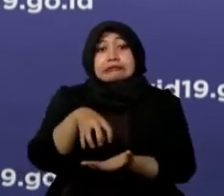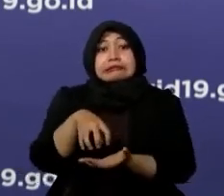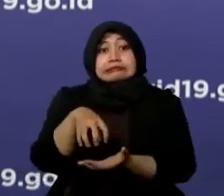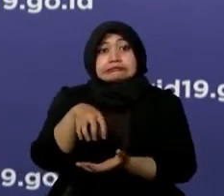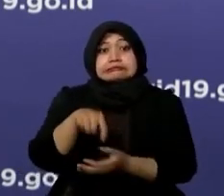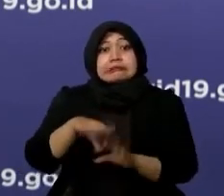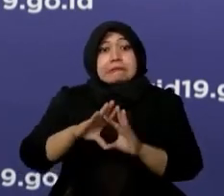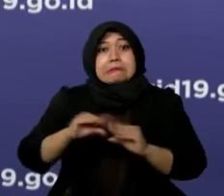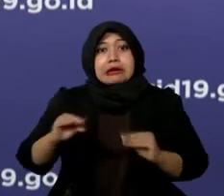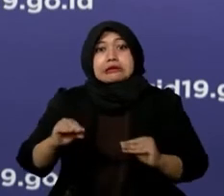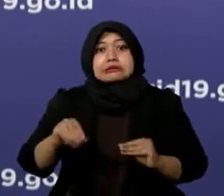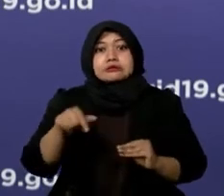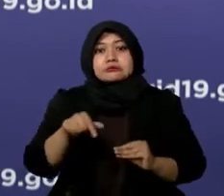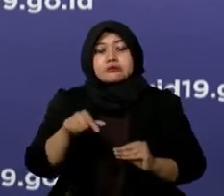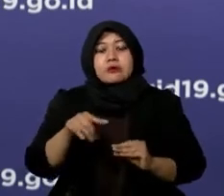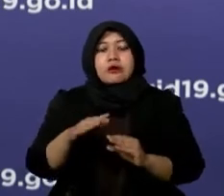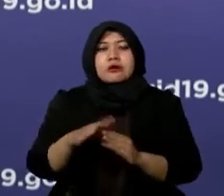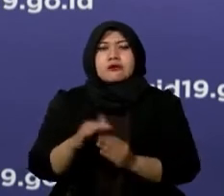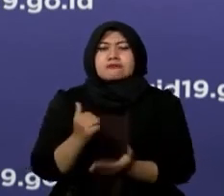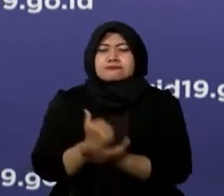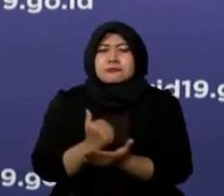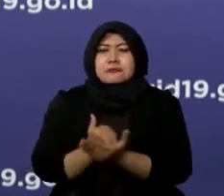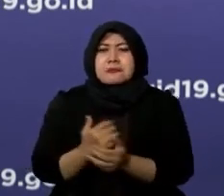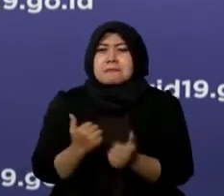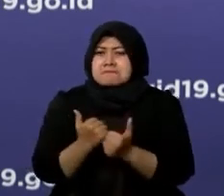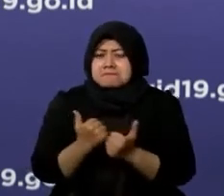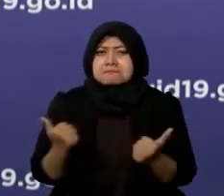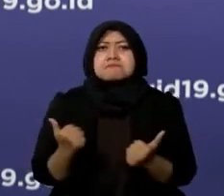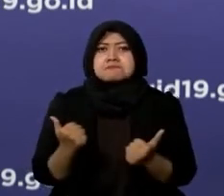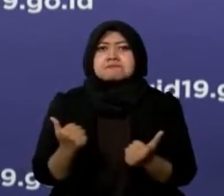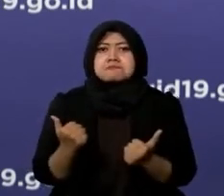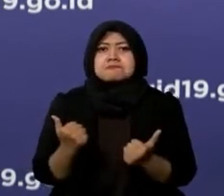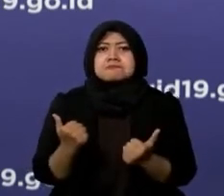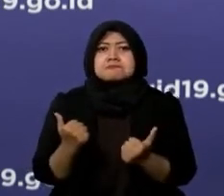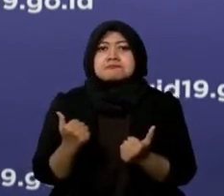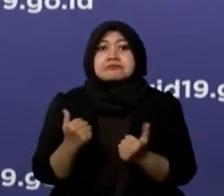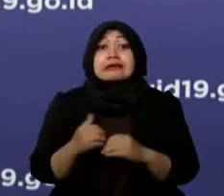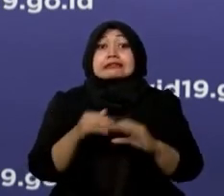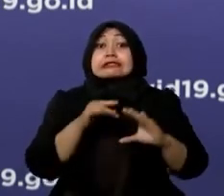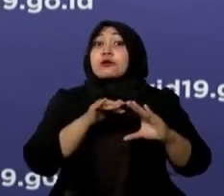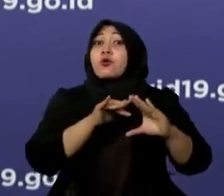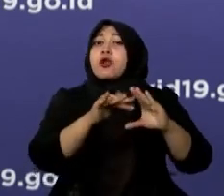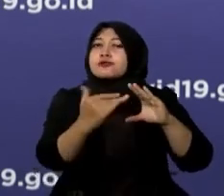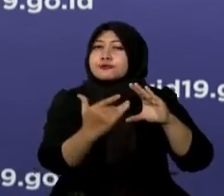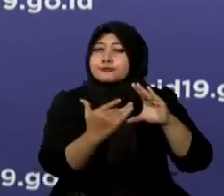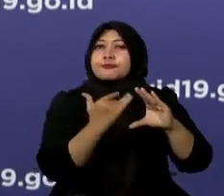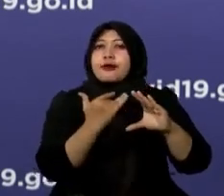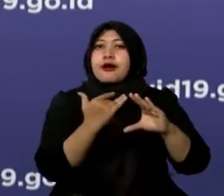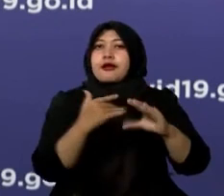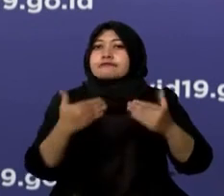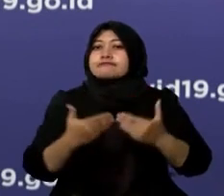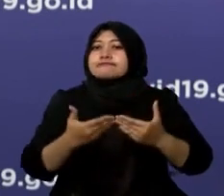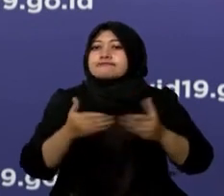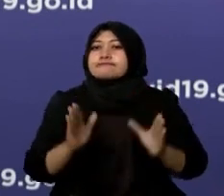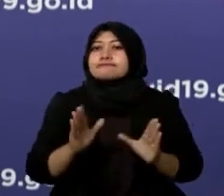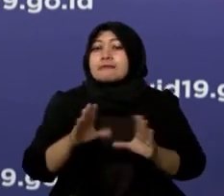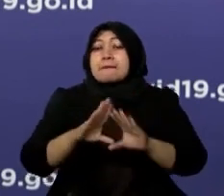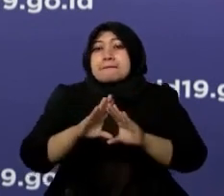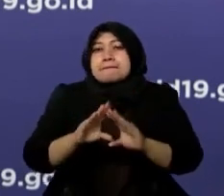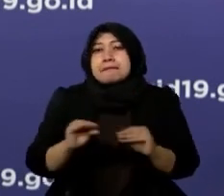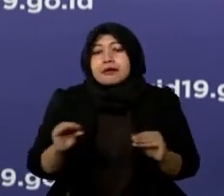kita dalam kondisi yang terbaik. Pastikan sirkulasi udara di ruang kerja